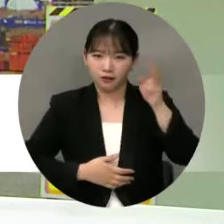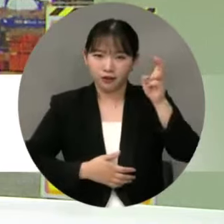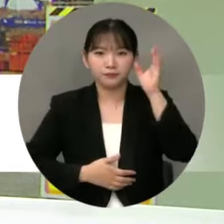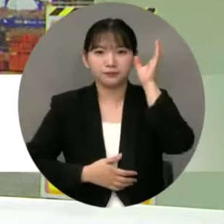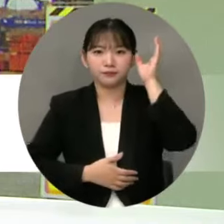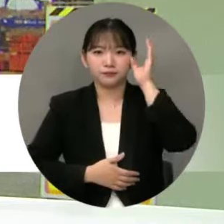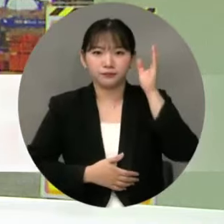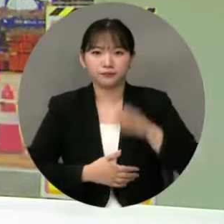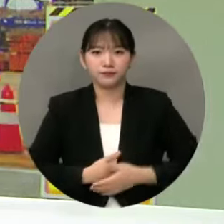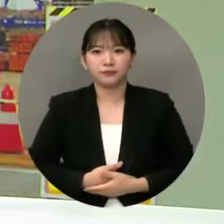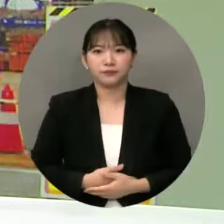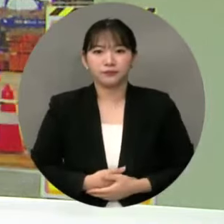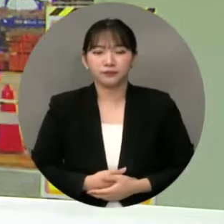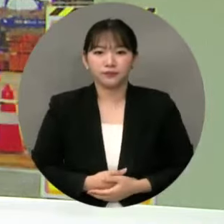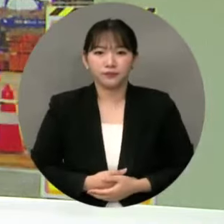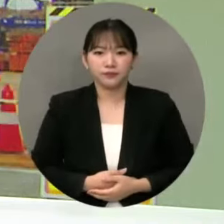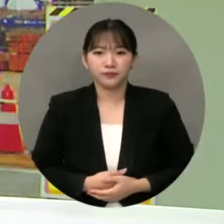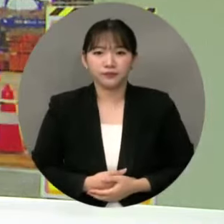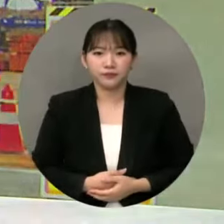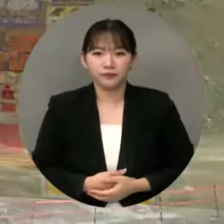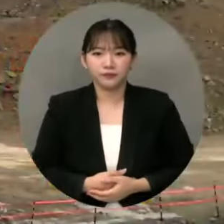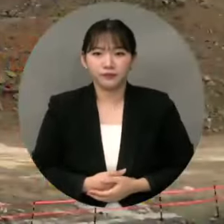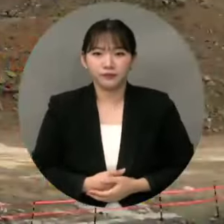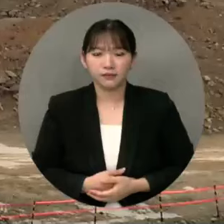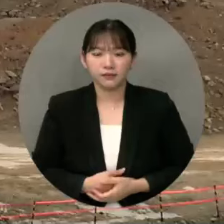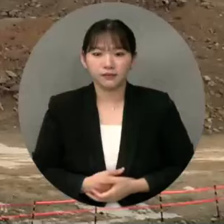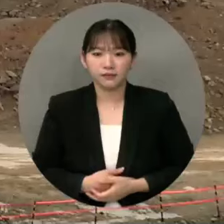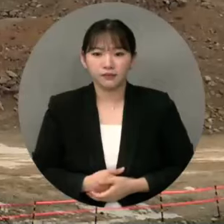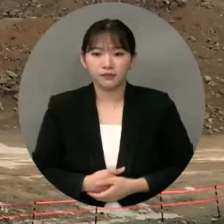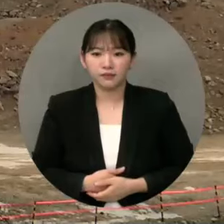기대를 모으고 있습니다. 안준호 기자입니다.